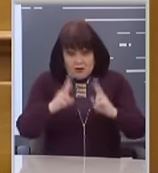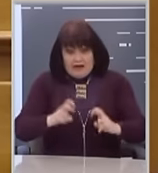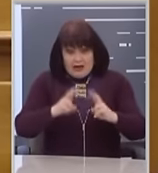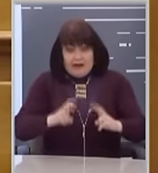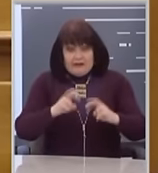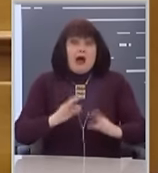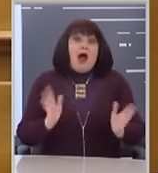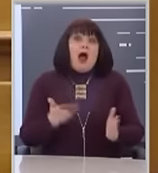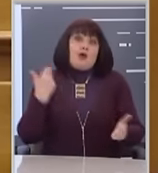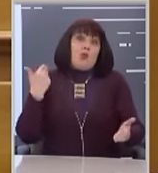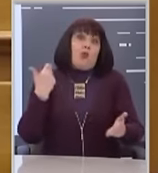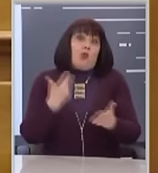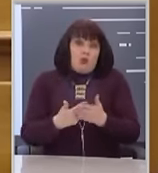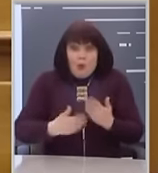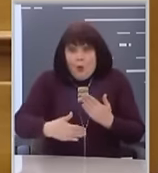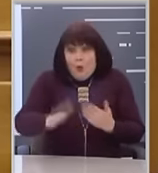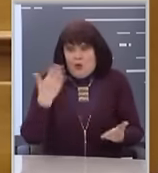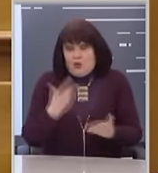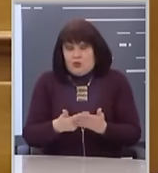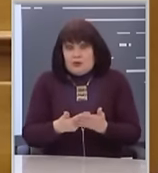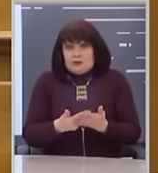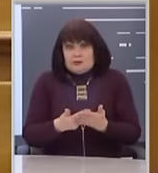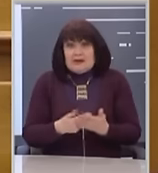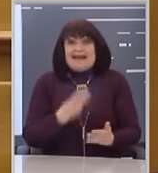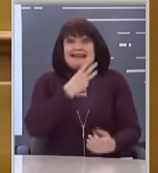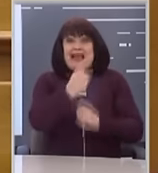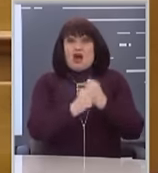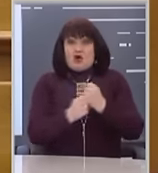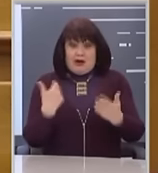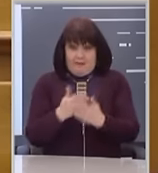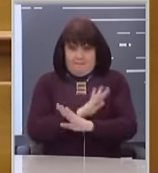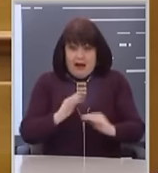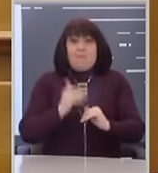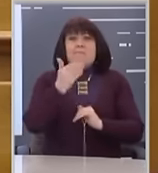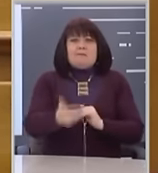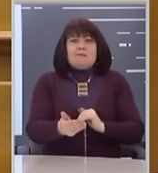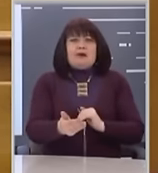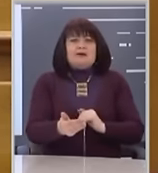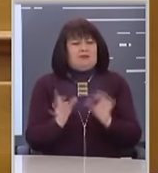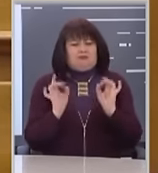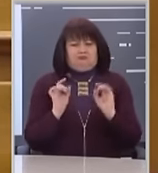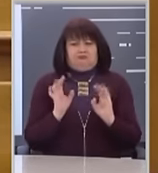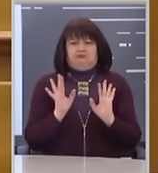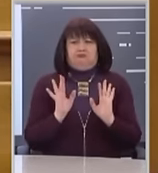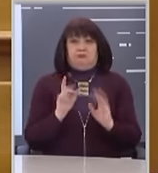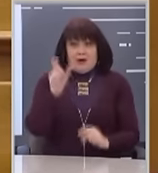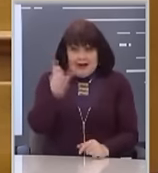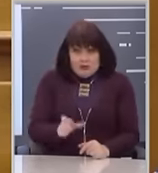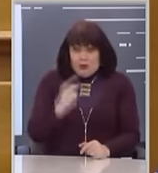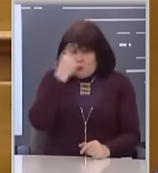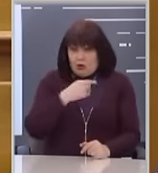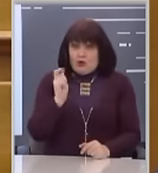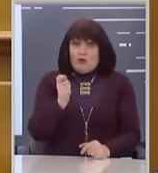εφόσον ολοκληρωθεί ποτέ, μετά τα 3 χρόνια δεν μπορεί να ακουμπήσει το ίδιο το πολιτικό